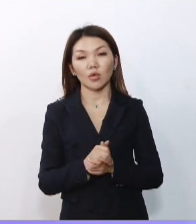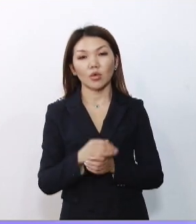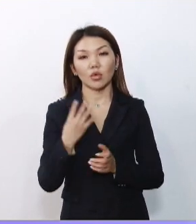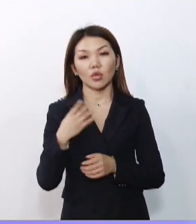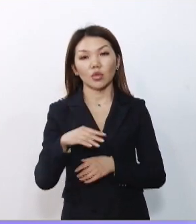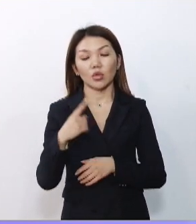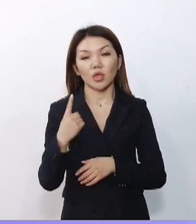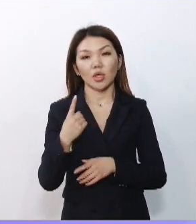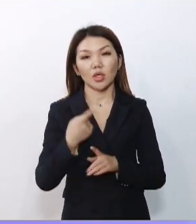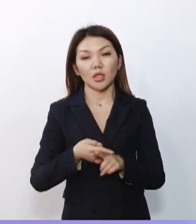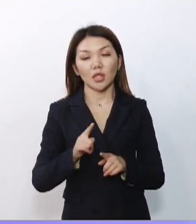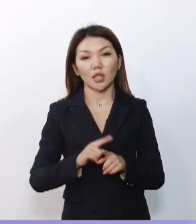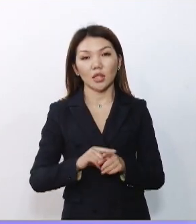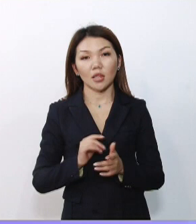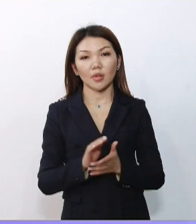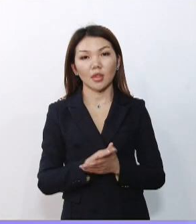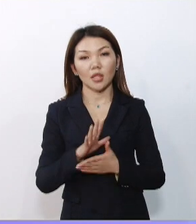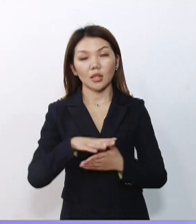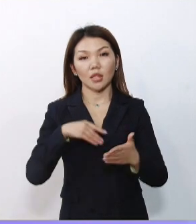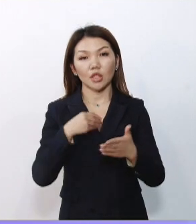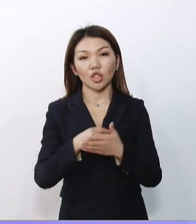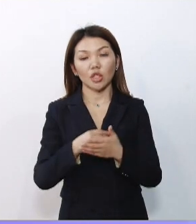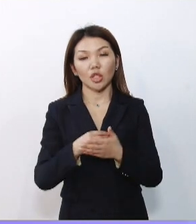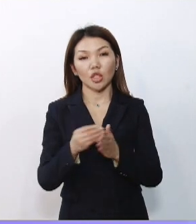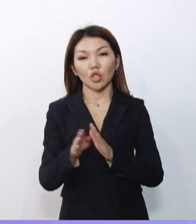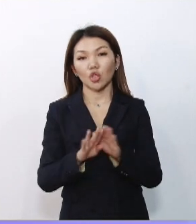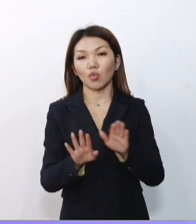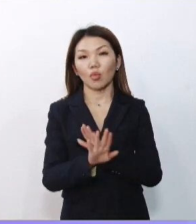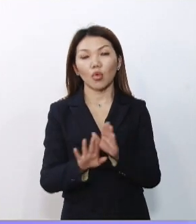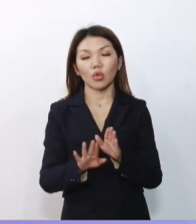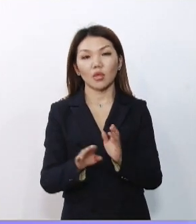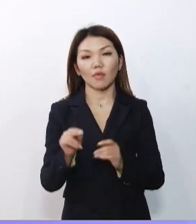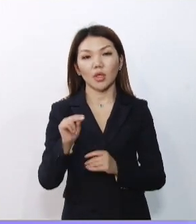41 – это значение неполного частного.